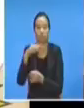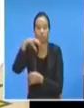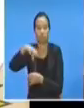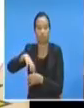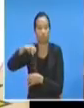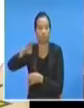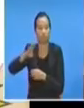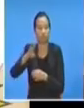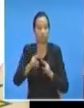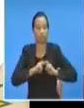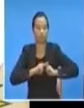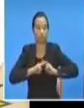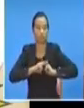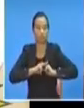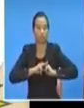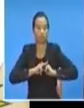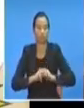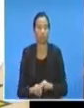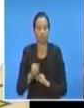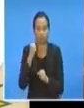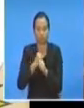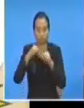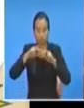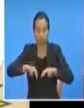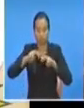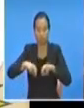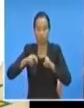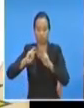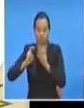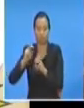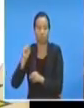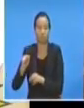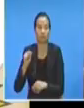Press Management จำกัดทำการศึกษาเรื่องนี้ฮะ